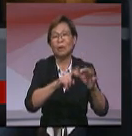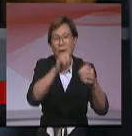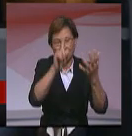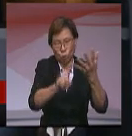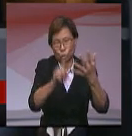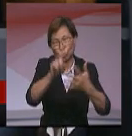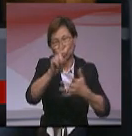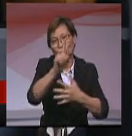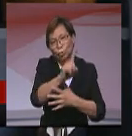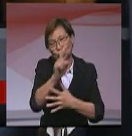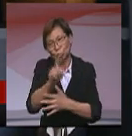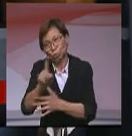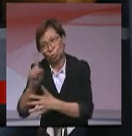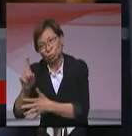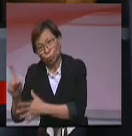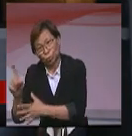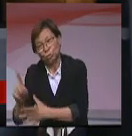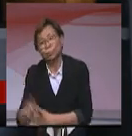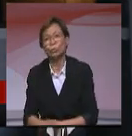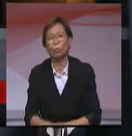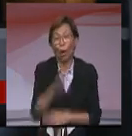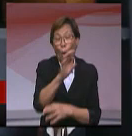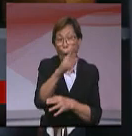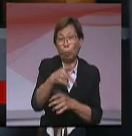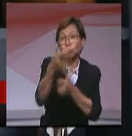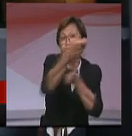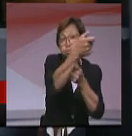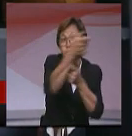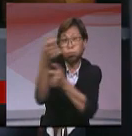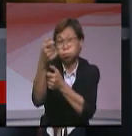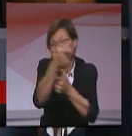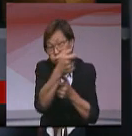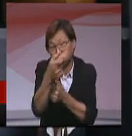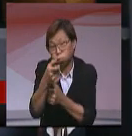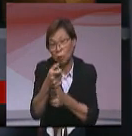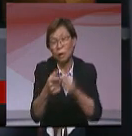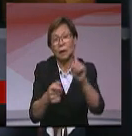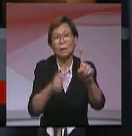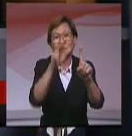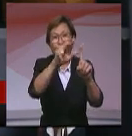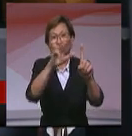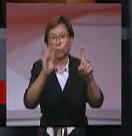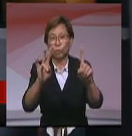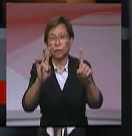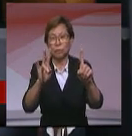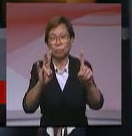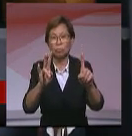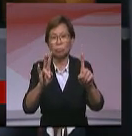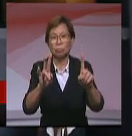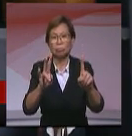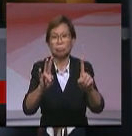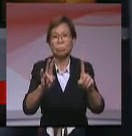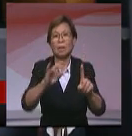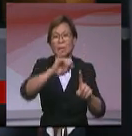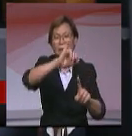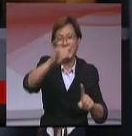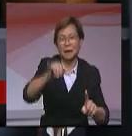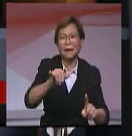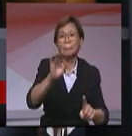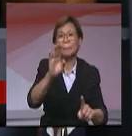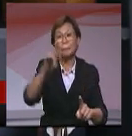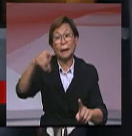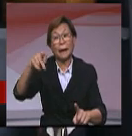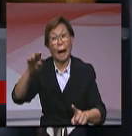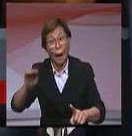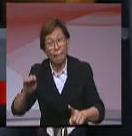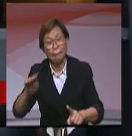1 operasi. Op sanitasi ini melibatkan 137 anggota Jabatan Bomber dan Penyelamat